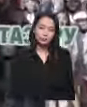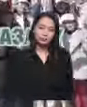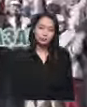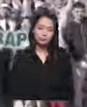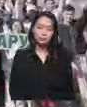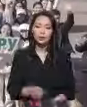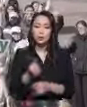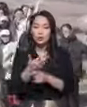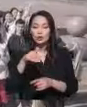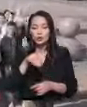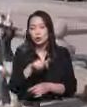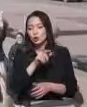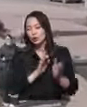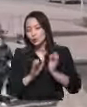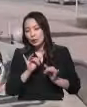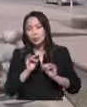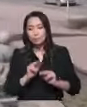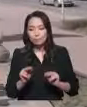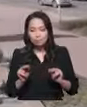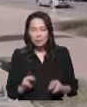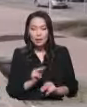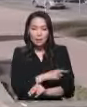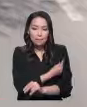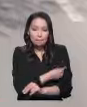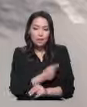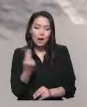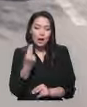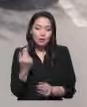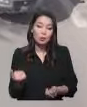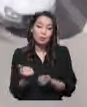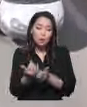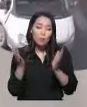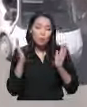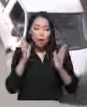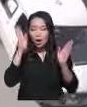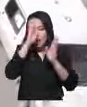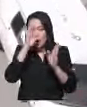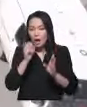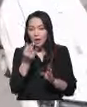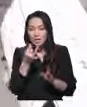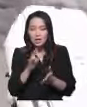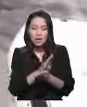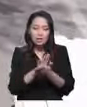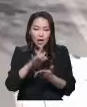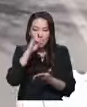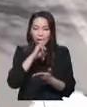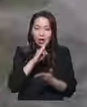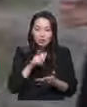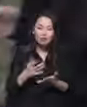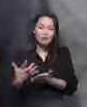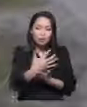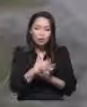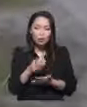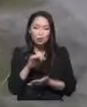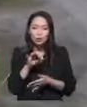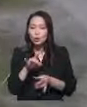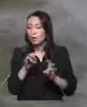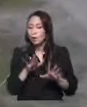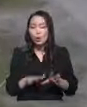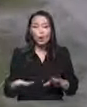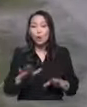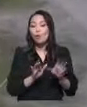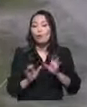тысяч студентов и преподавателей медицинского университета Астаны поддержали масштабную экологическую акцию «Таза Казахстан». Они собрали мусор не только на территории вуза, но